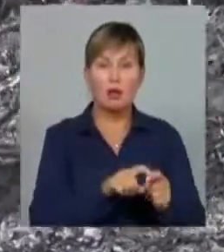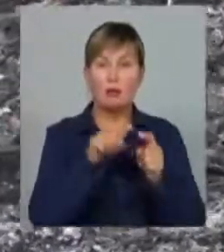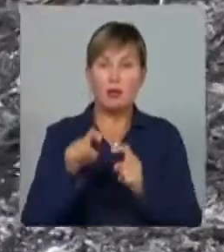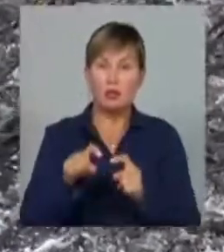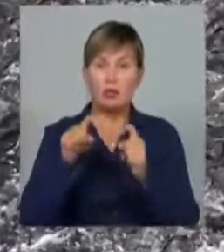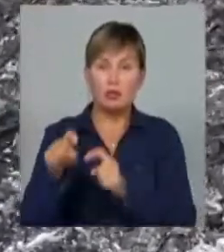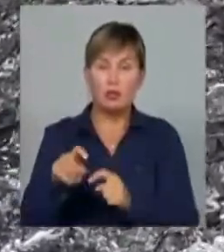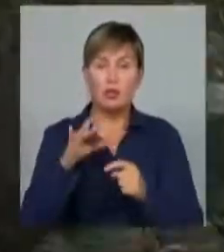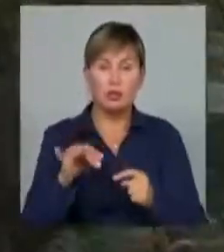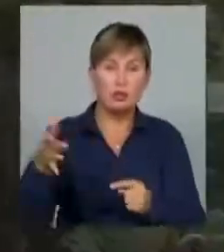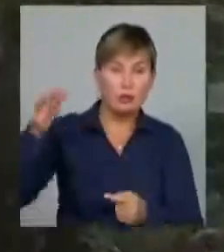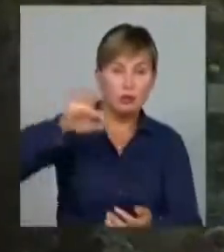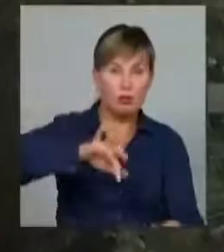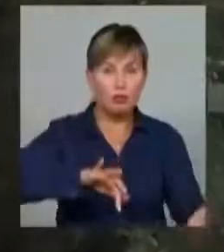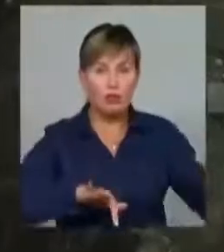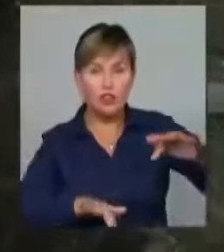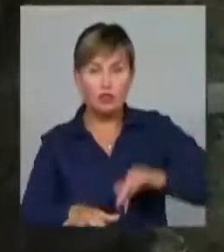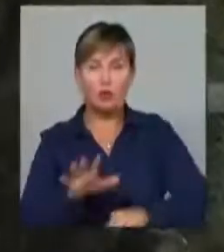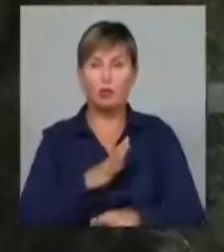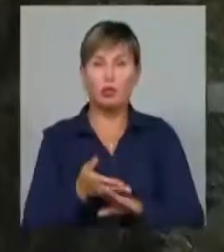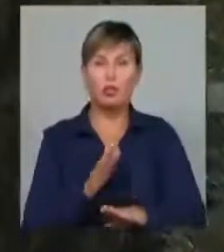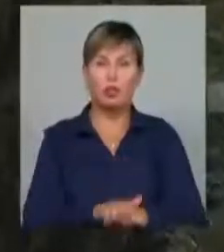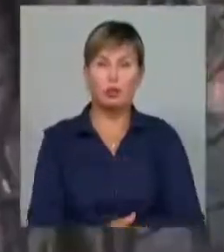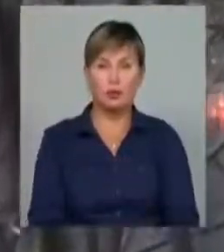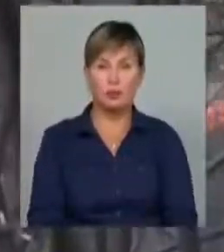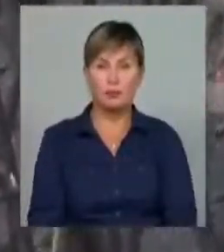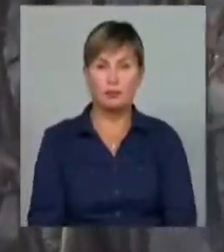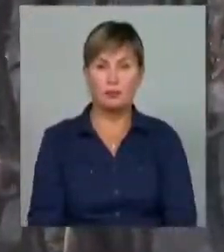местностью и крутыми перепадами высот на склонах.